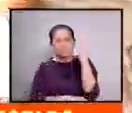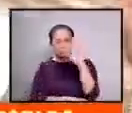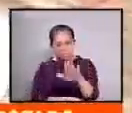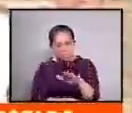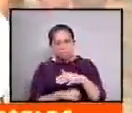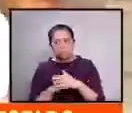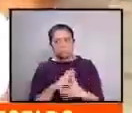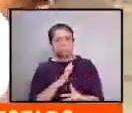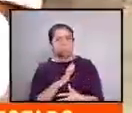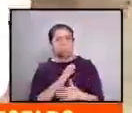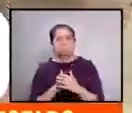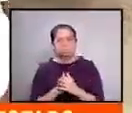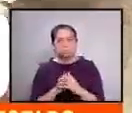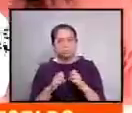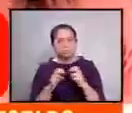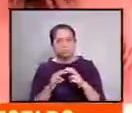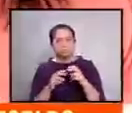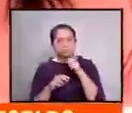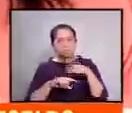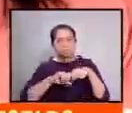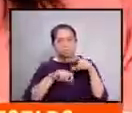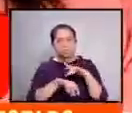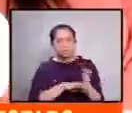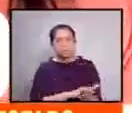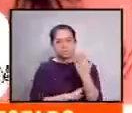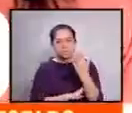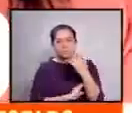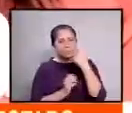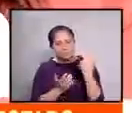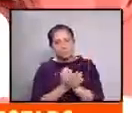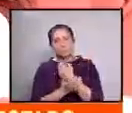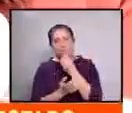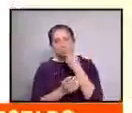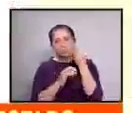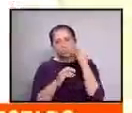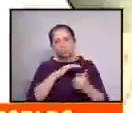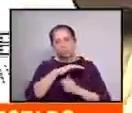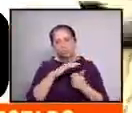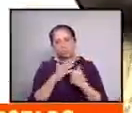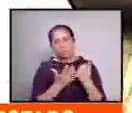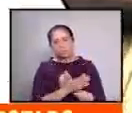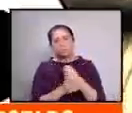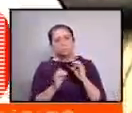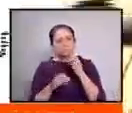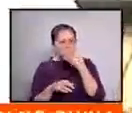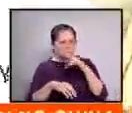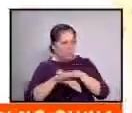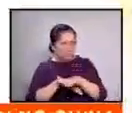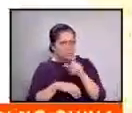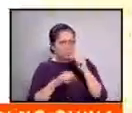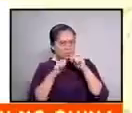hapon. Okay lang yun ma'am, kahit hindi sila suspend ng maaga. Kasi po, sayo naman ko sa bahay lang siya. Kung sana nga, maaga pa